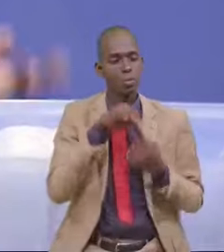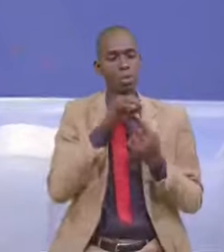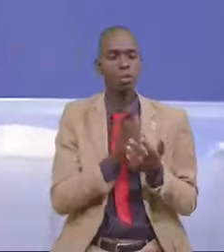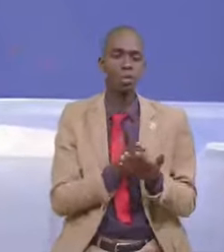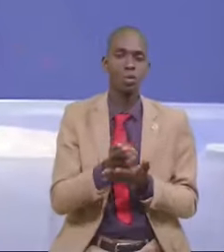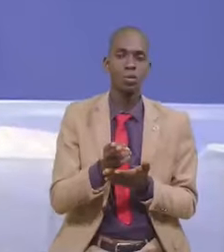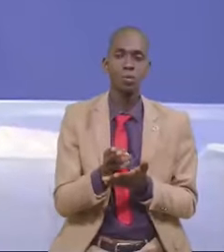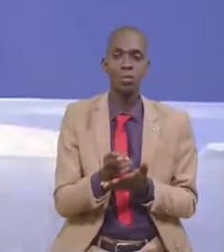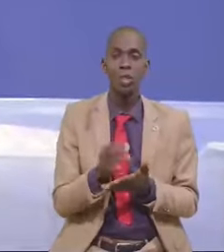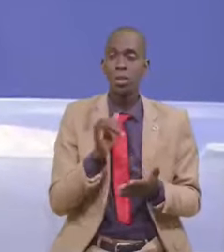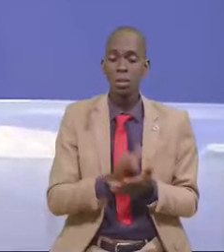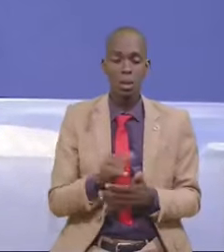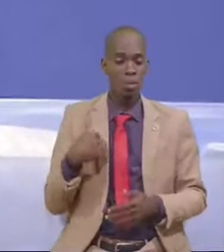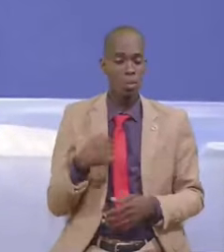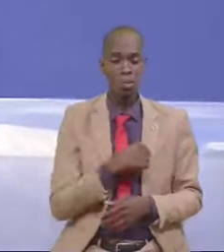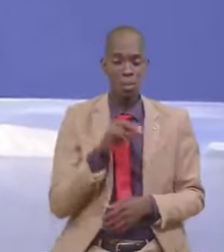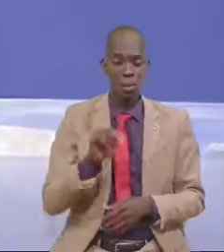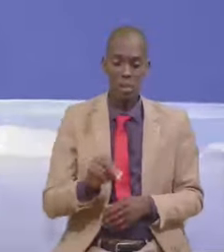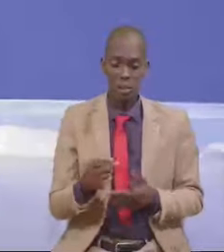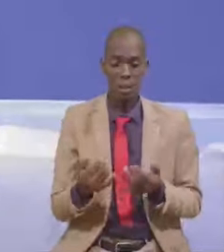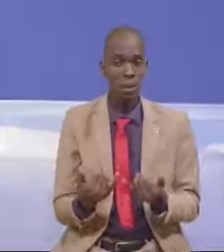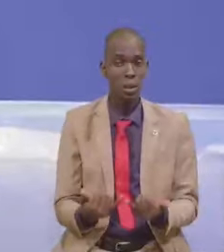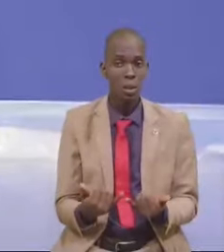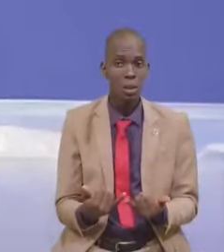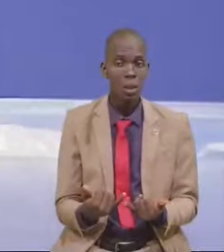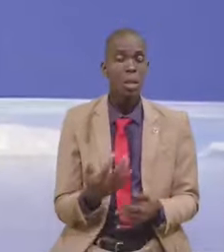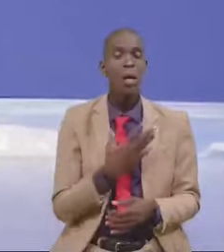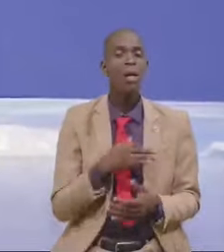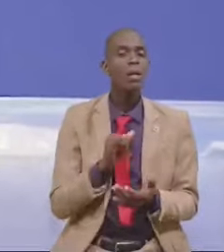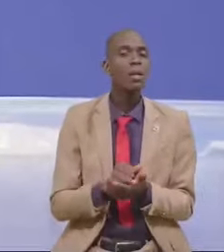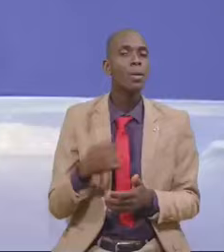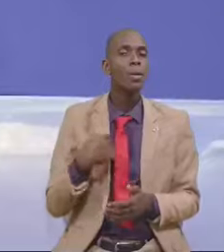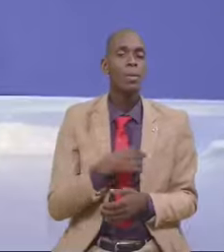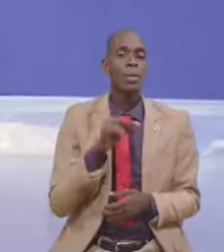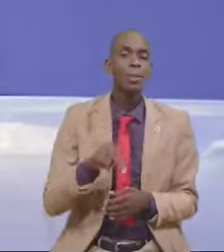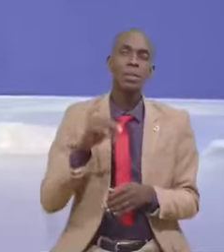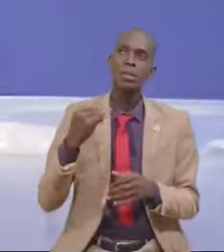dont nous avons besoin maintenant et dont nous aurons besoin dans l'éternité.